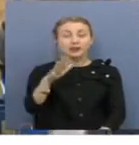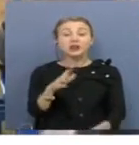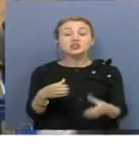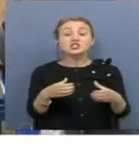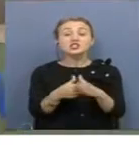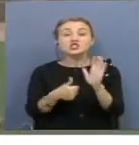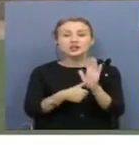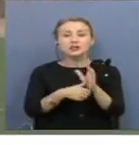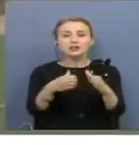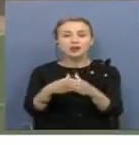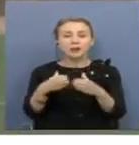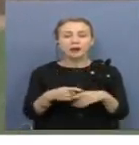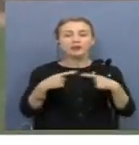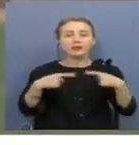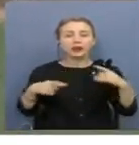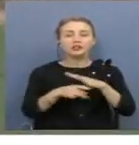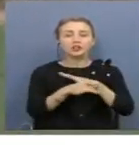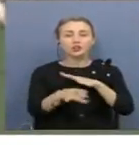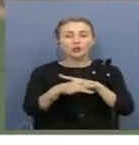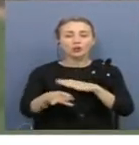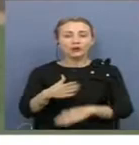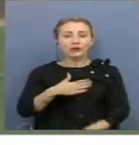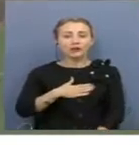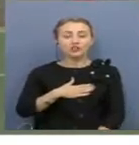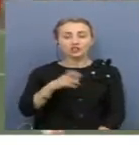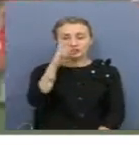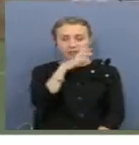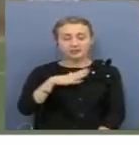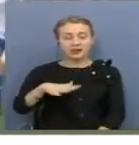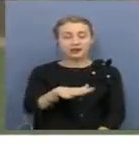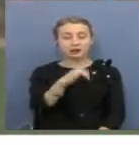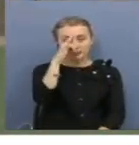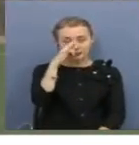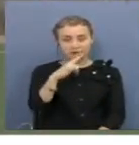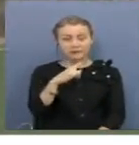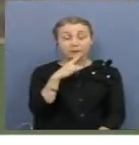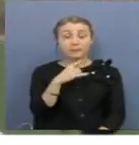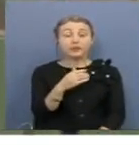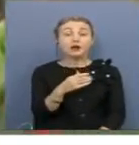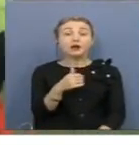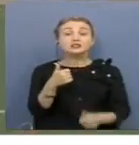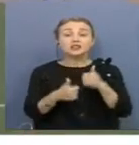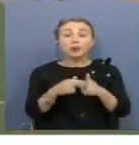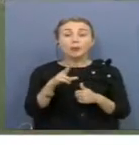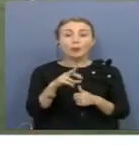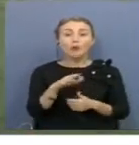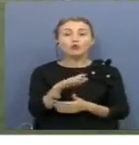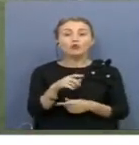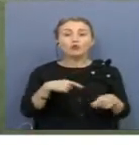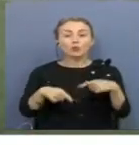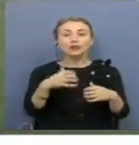қақпасына бірнеше доп соқты дейді ол. Қыздар арасындағы ел чемпионаты Көктем мөлтек ауданында жаңадан ашылған футбол алаңында одан әрі